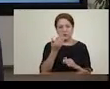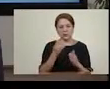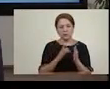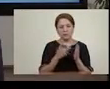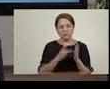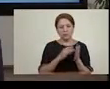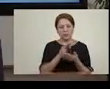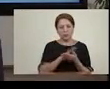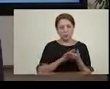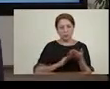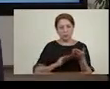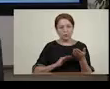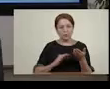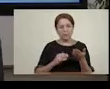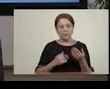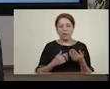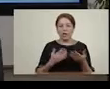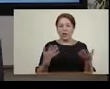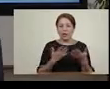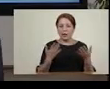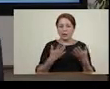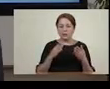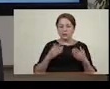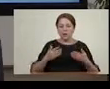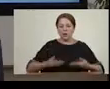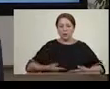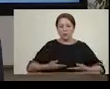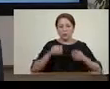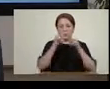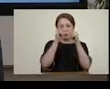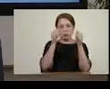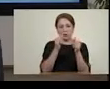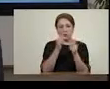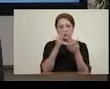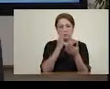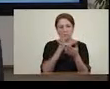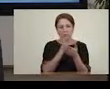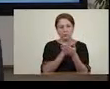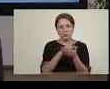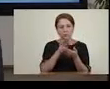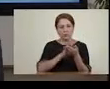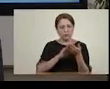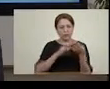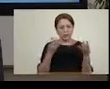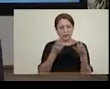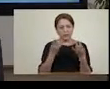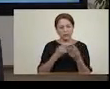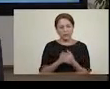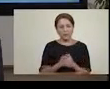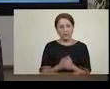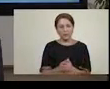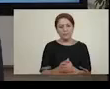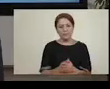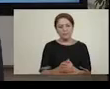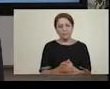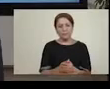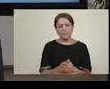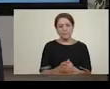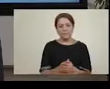yozib olib, qaysi hayotiy shaklga ega ekanligi yozib chiqishingiz kerak.